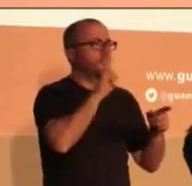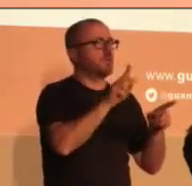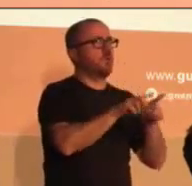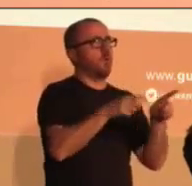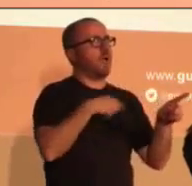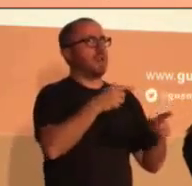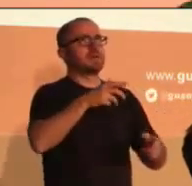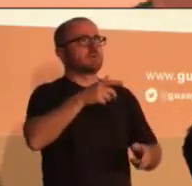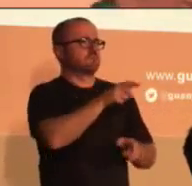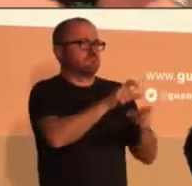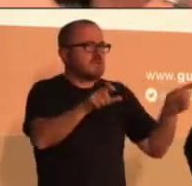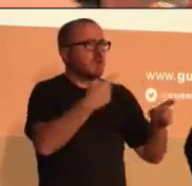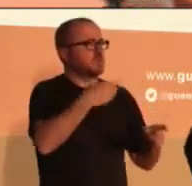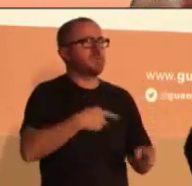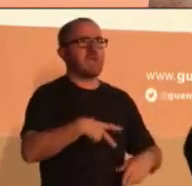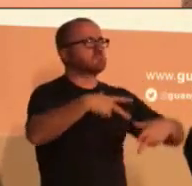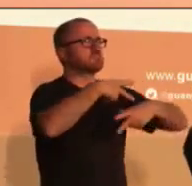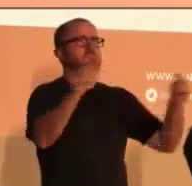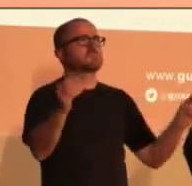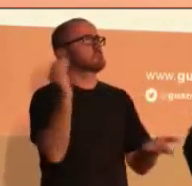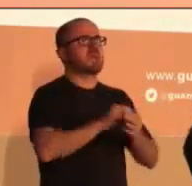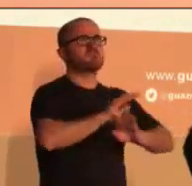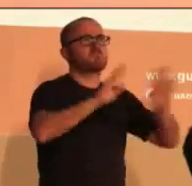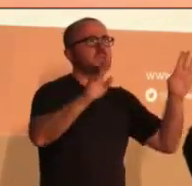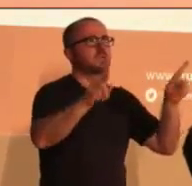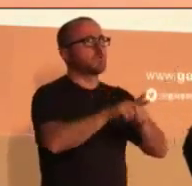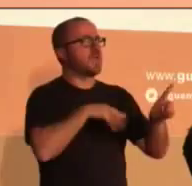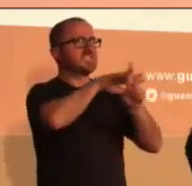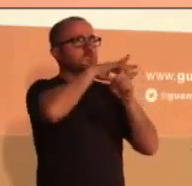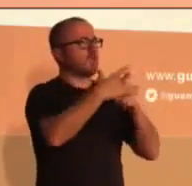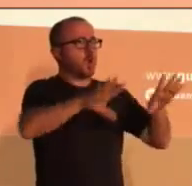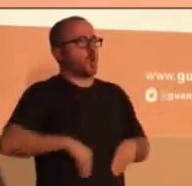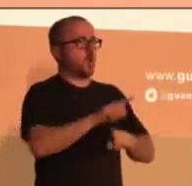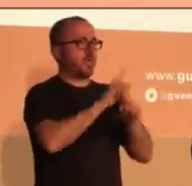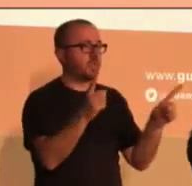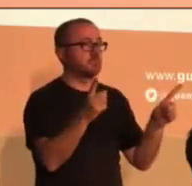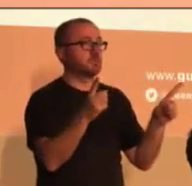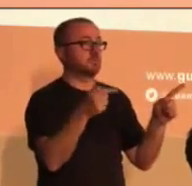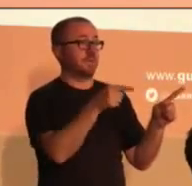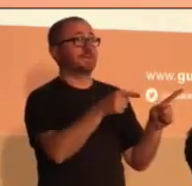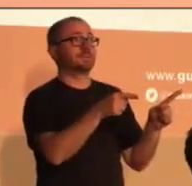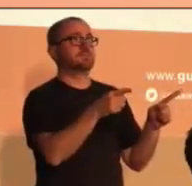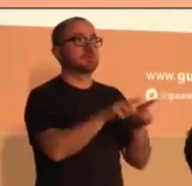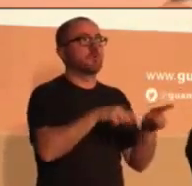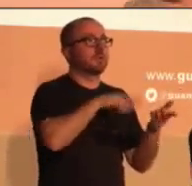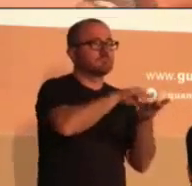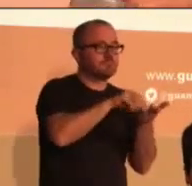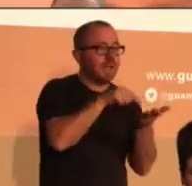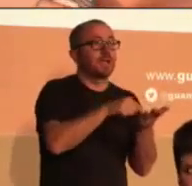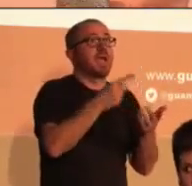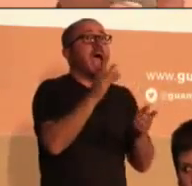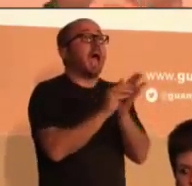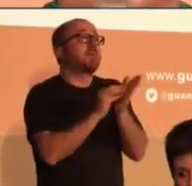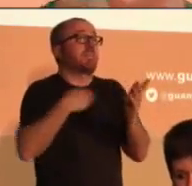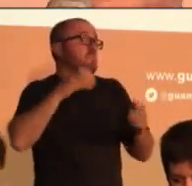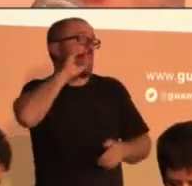volem democràcia. No? També sabem que hi ha recursos, que això és una bona notícia. No? El discurs de l'austeritat és una immensa mentida, recursos n'hi han de